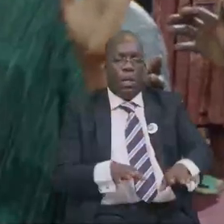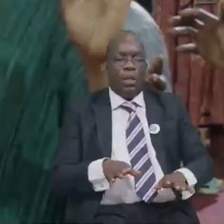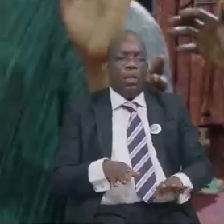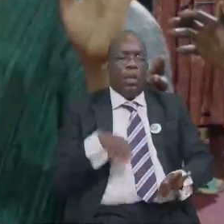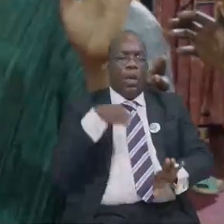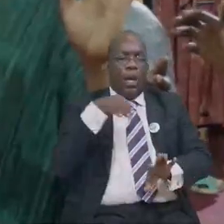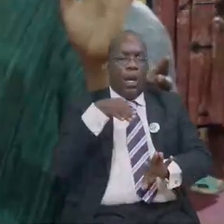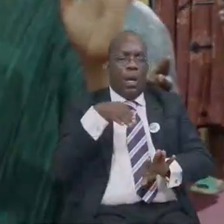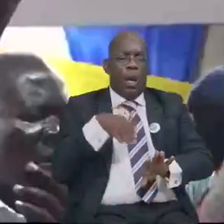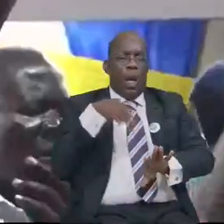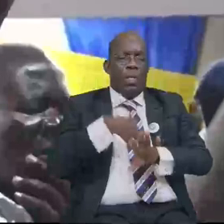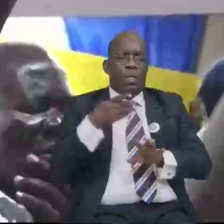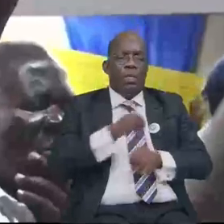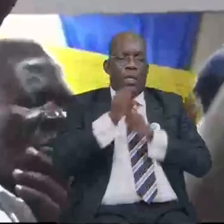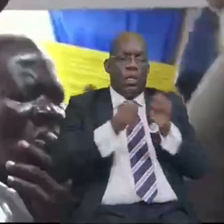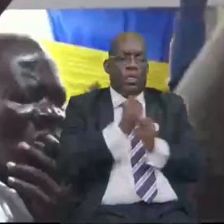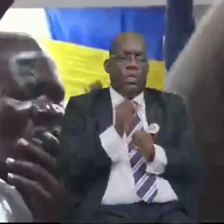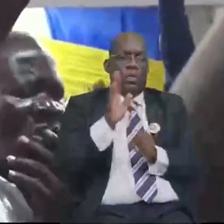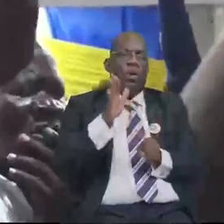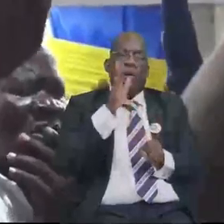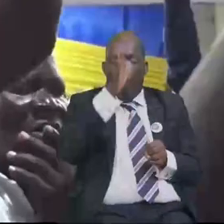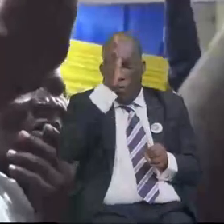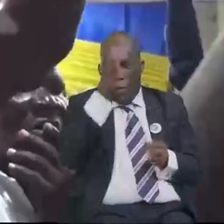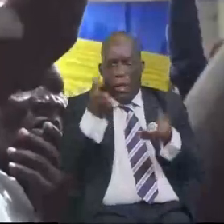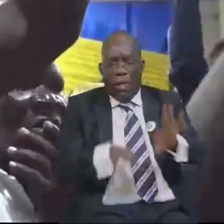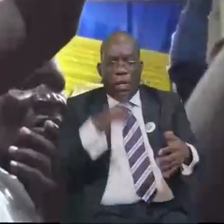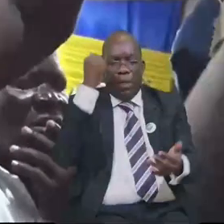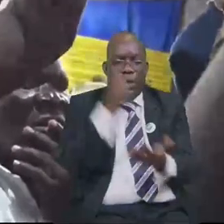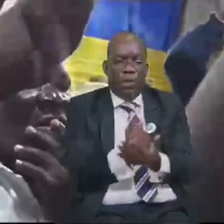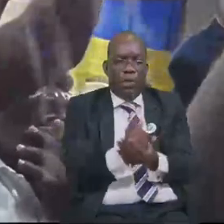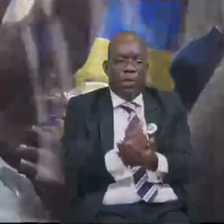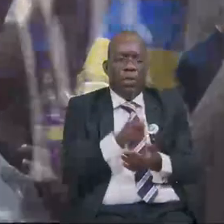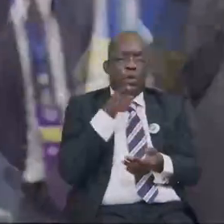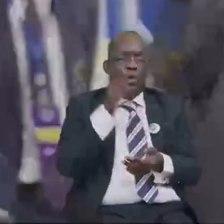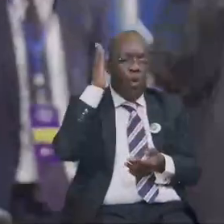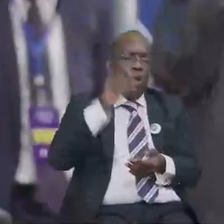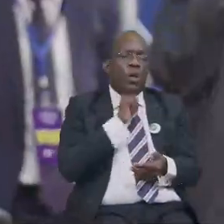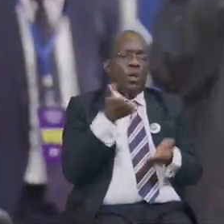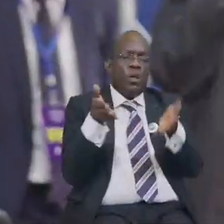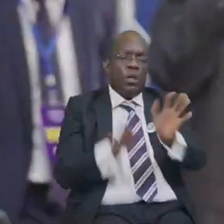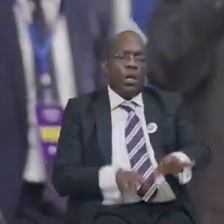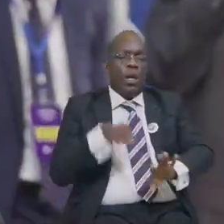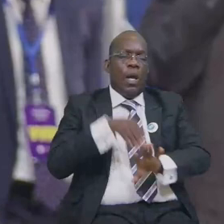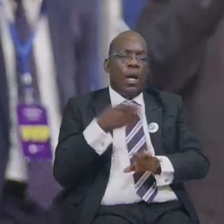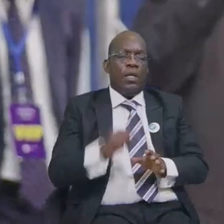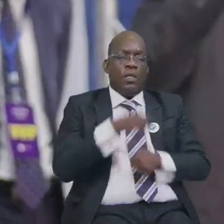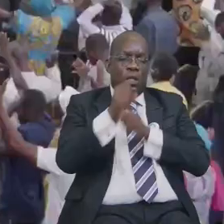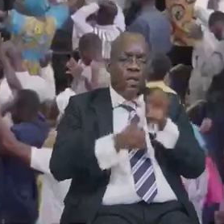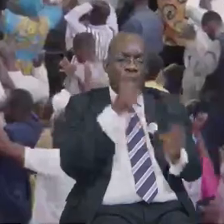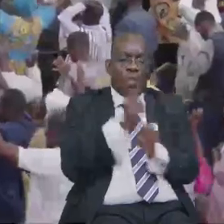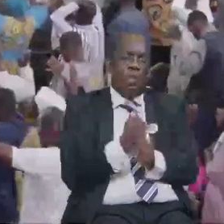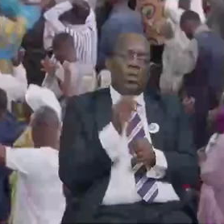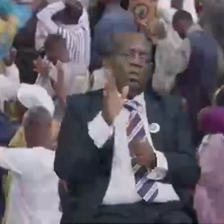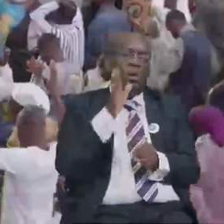Tu ne mourras pas à l'âge où ton père est mort. Tu ne mourras pas à l'âge où ta maman est